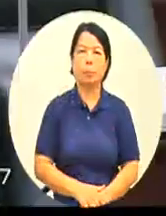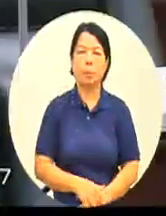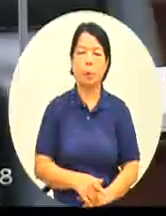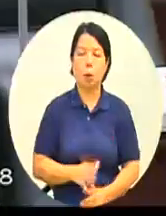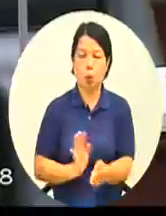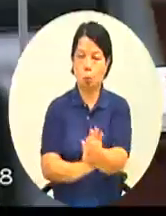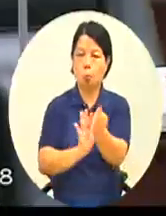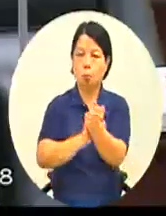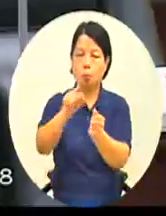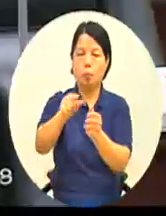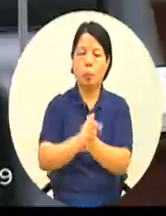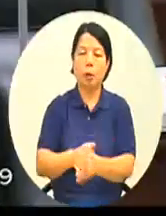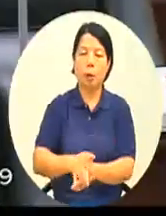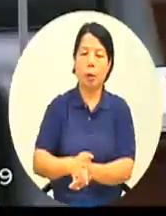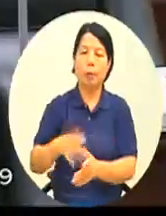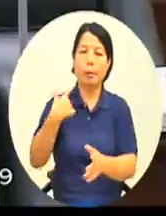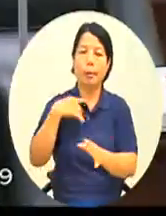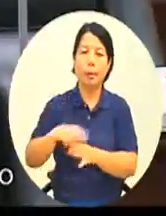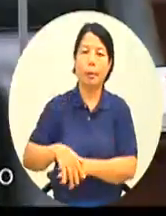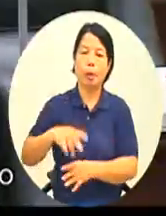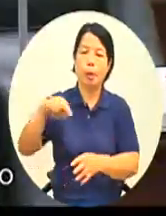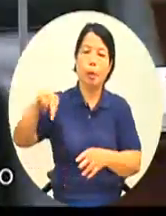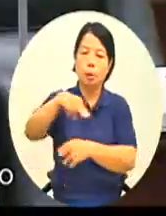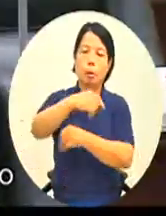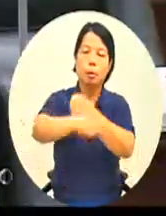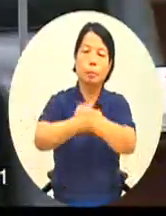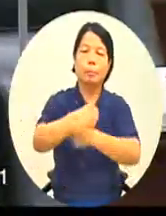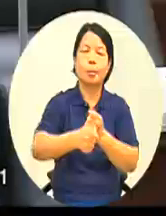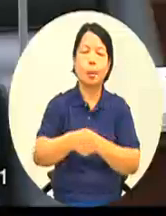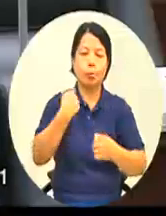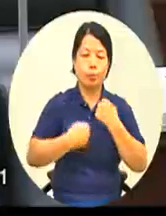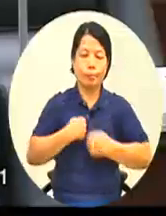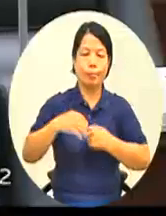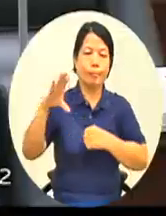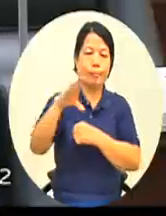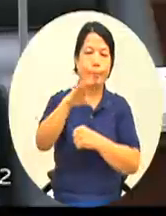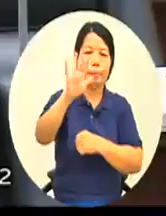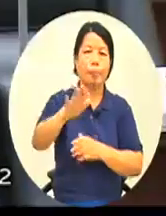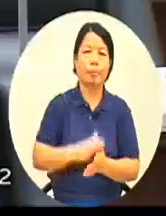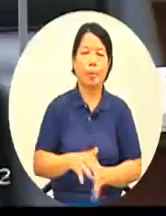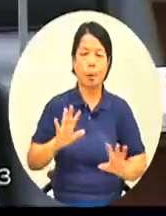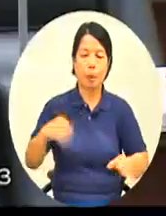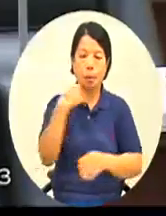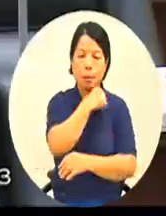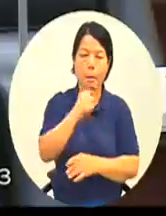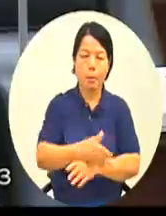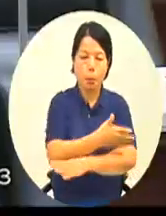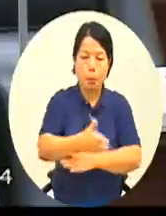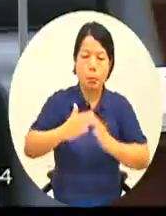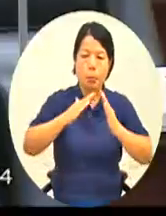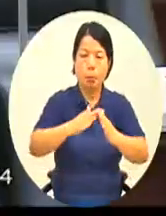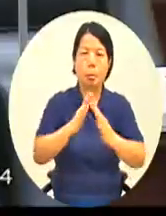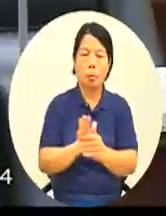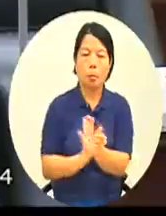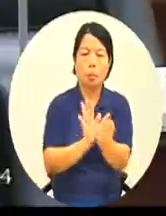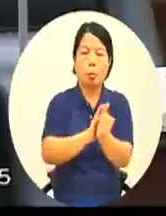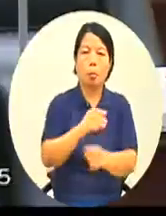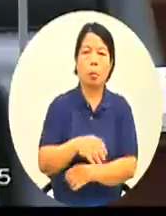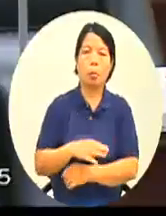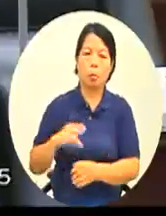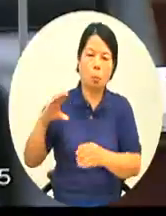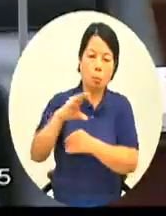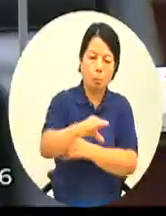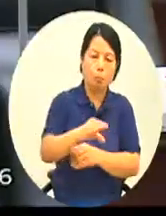这样子一个行动沐浴车的服务。那我们也看到台湾有很多的县市政府已经开始在推动这个行动沐浴